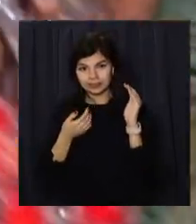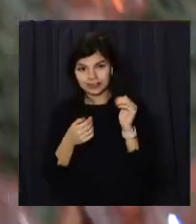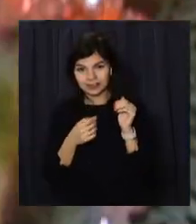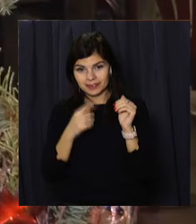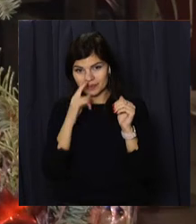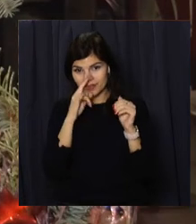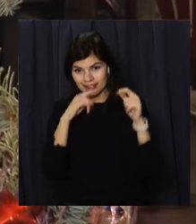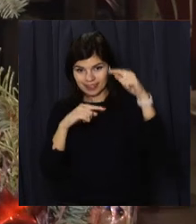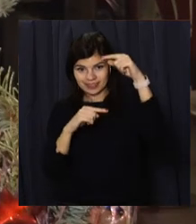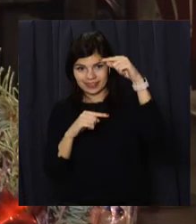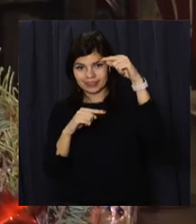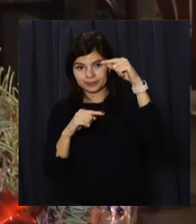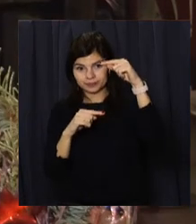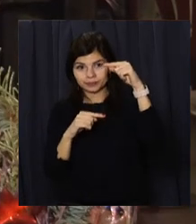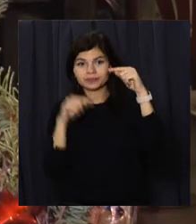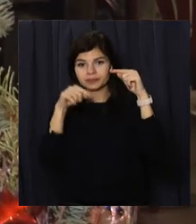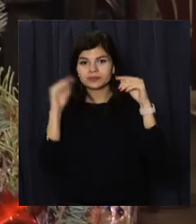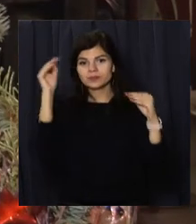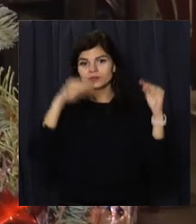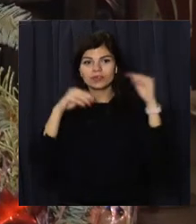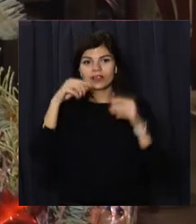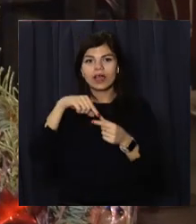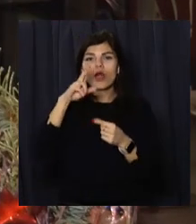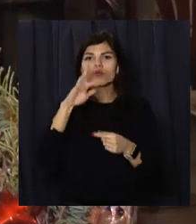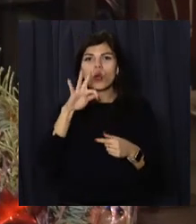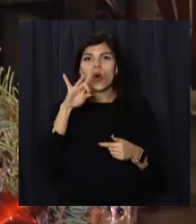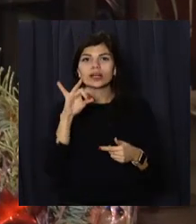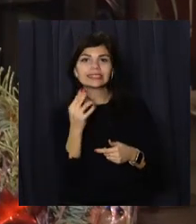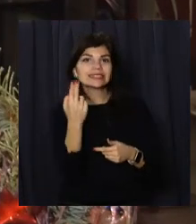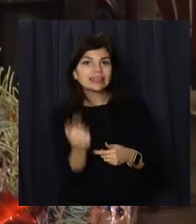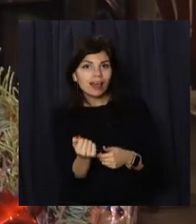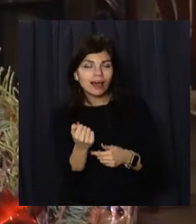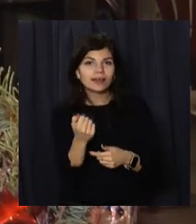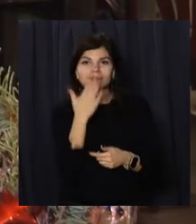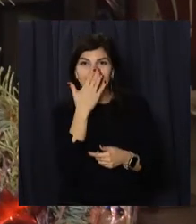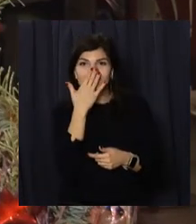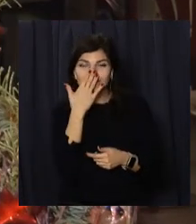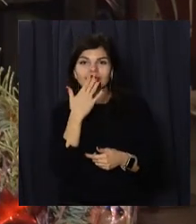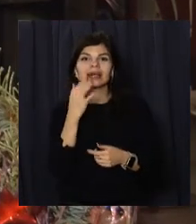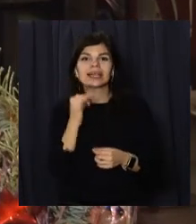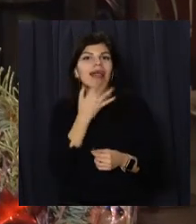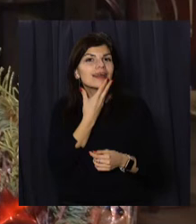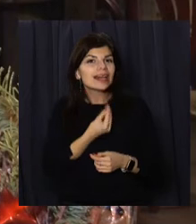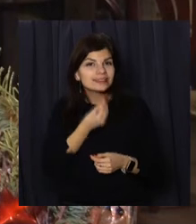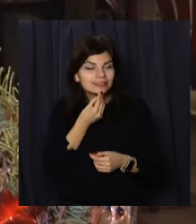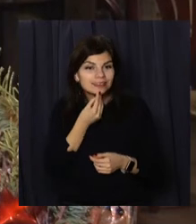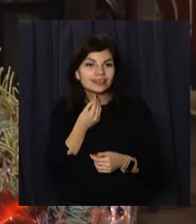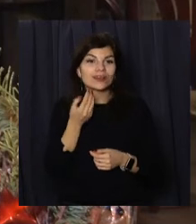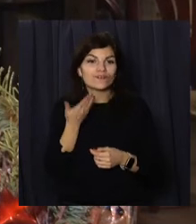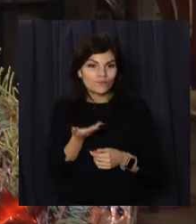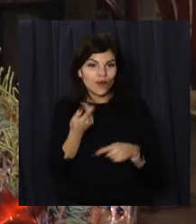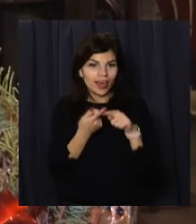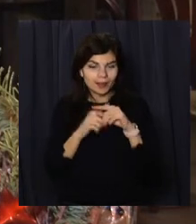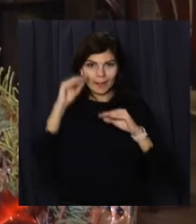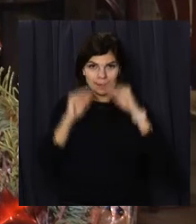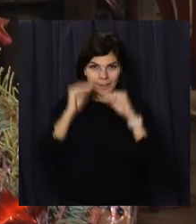палочки корицы для красоты и для аромата. И потом вот именно в это основание мы уже спокойно вставляем